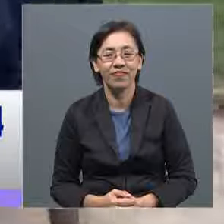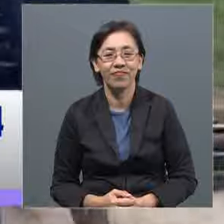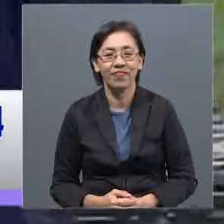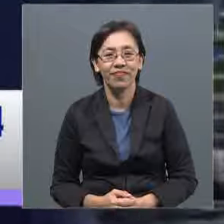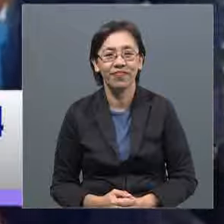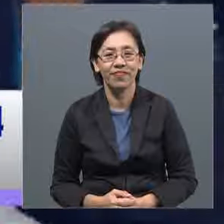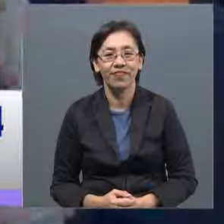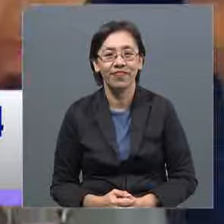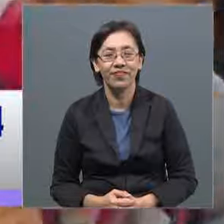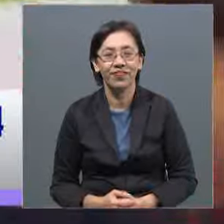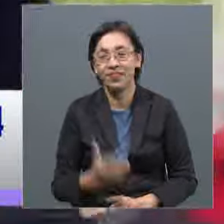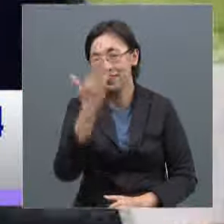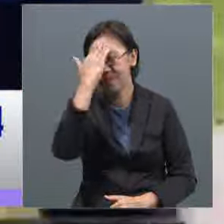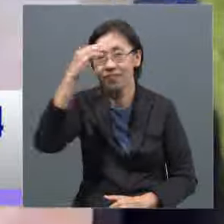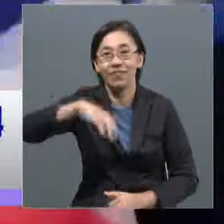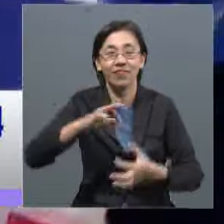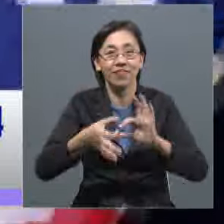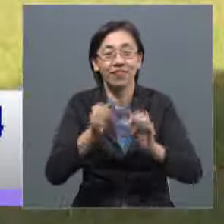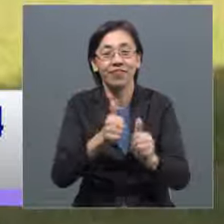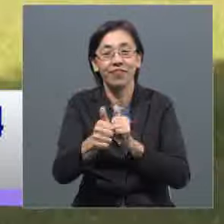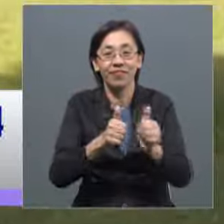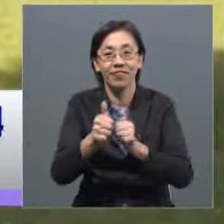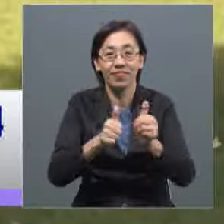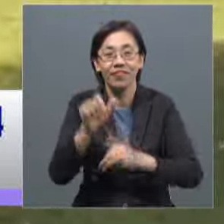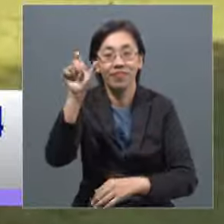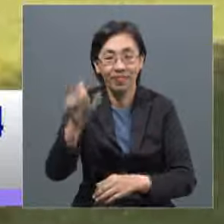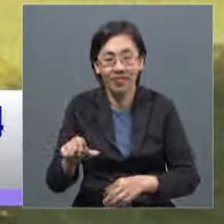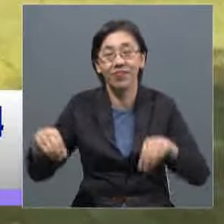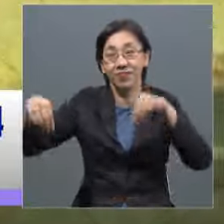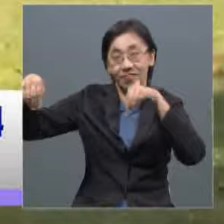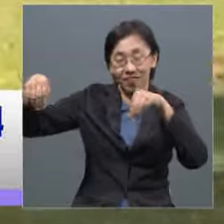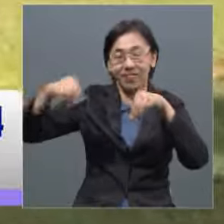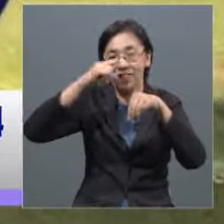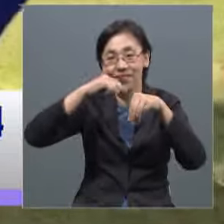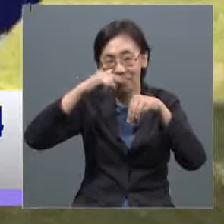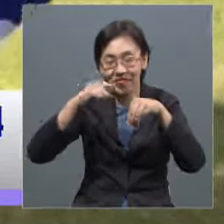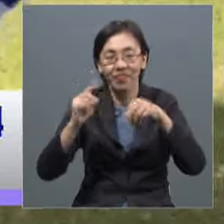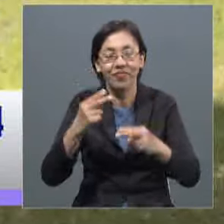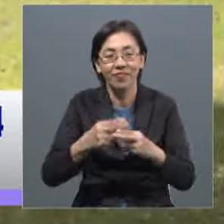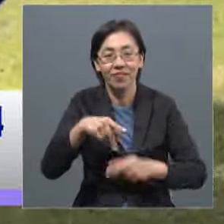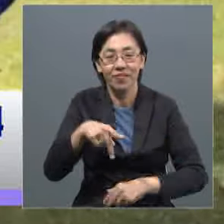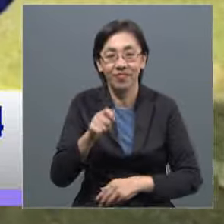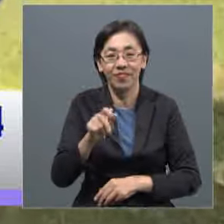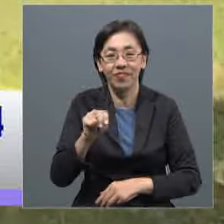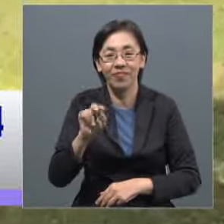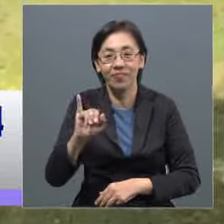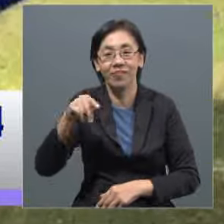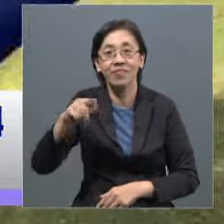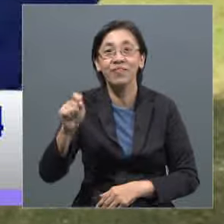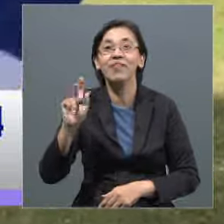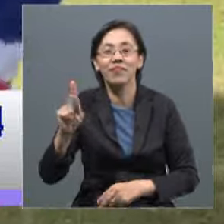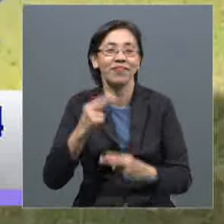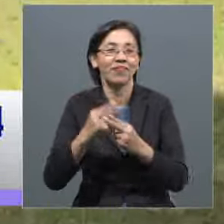นี่นะครับก็เป็นบรรยากาศหน้าสนามแข่งนะครับที่ประเทศฝรั่งเศสเลยนะครับเห็นธงไตรรงค์ของเราครับเขียนว่าพานิพักนี่คือคุณพ่อนะครับคุณพ่อศิริชัยก